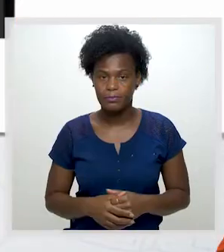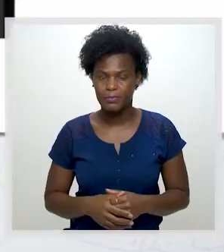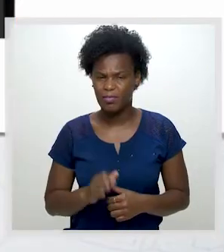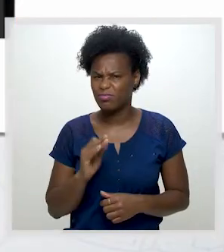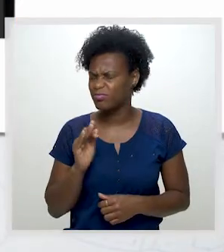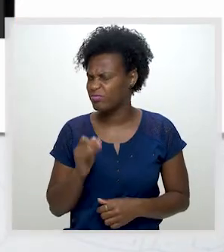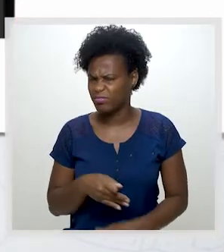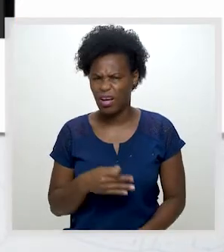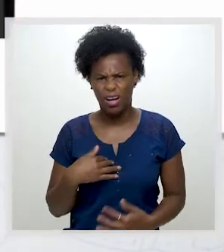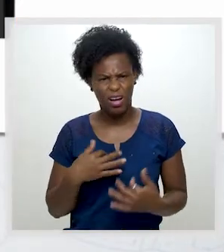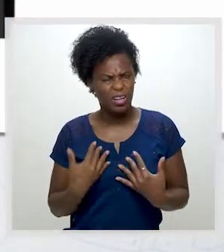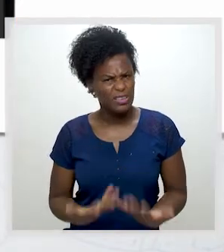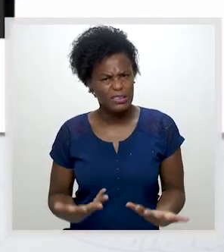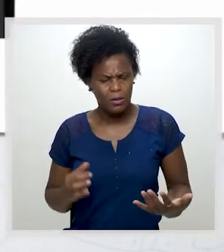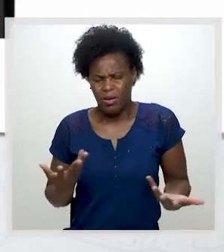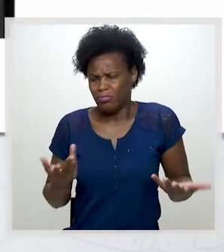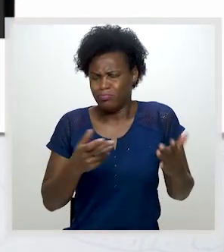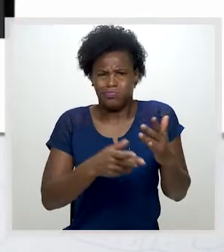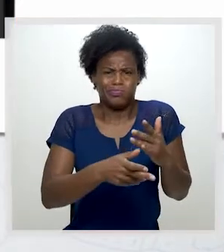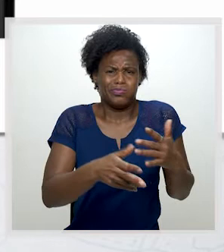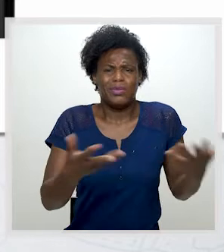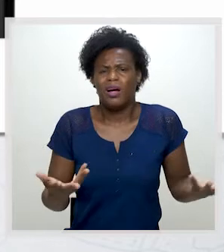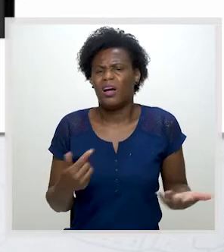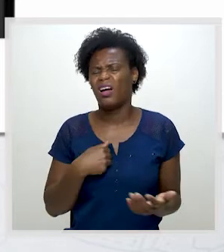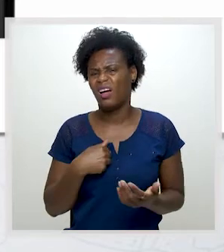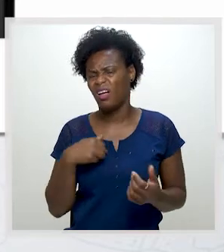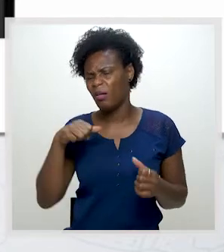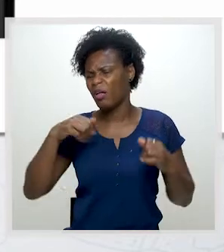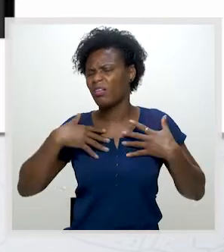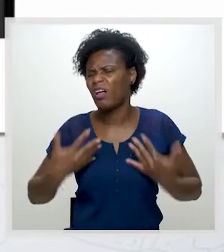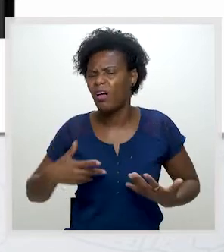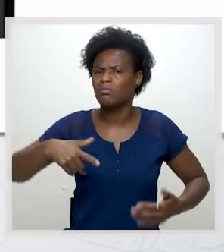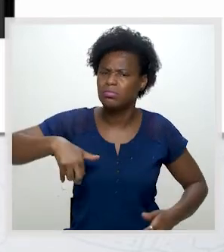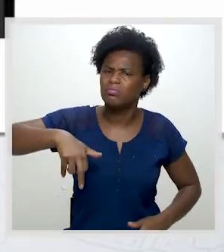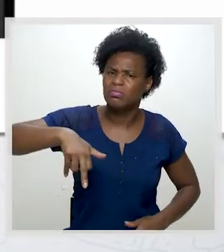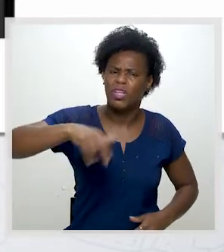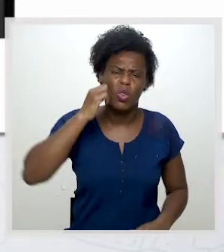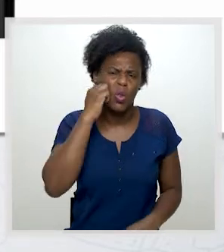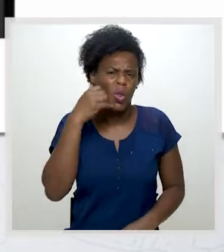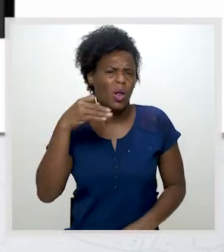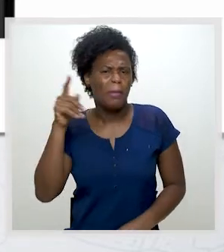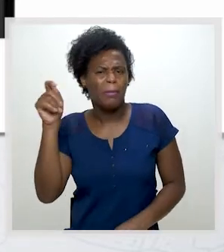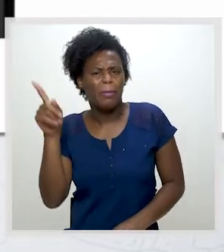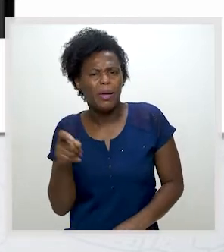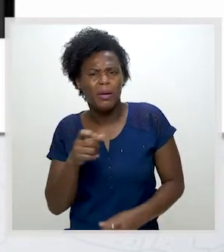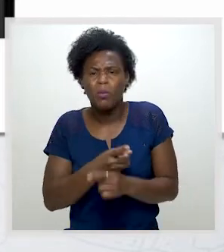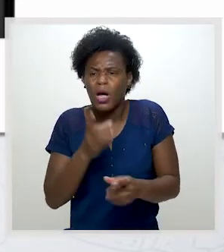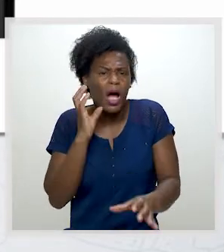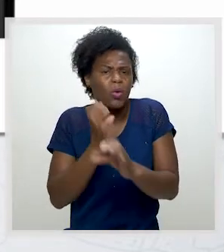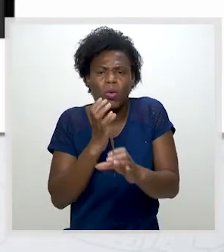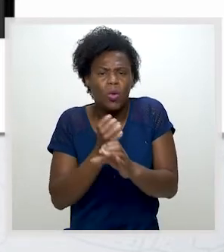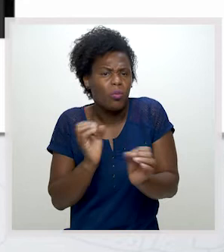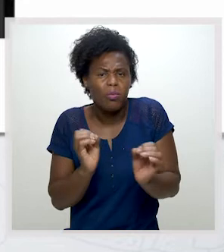Je suis fatiguée. Quand est-ce qu'on arrive? J'en ai marre de marcher. J'ai mal aux pieds. Pourquoi est-ce qu'on ne prend pas le